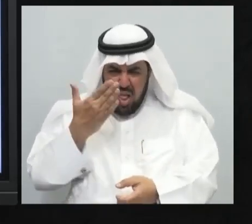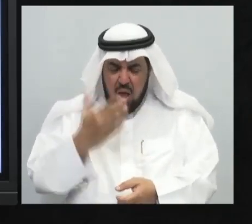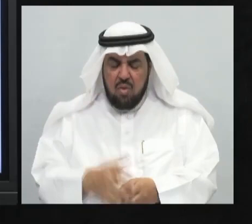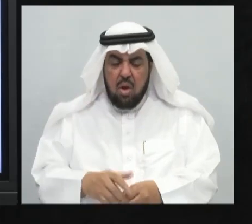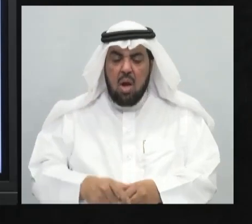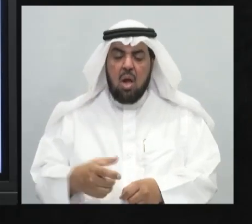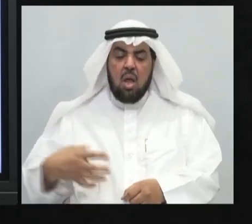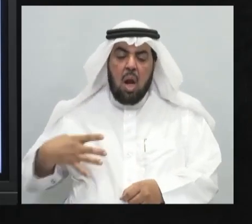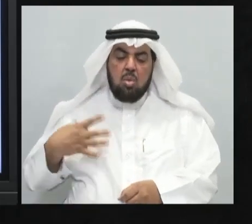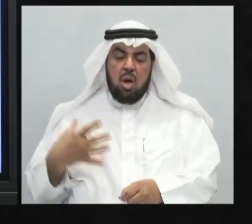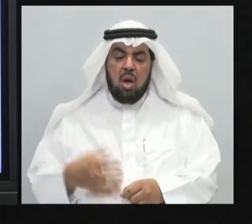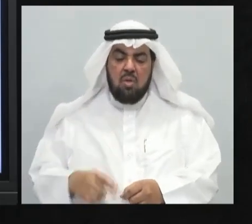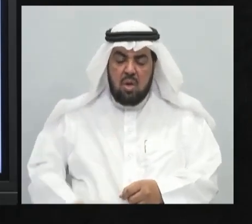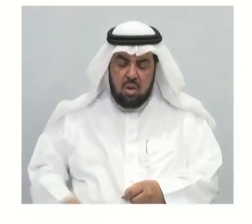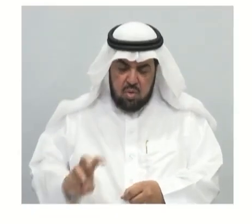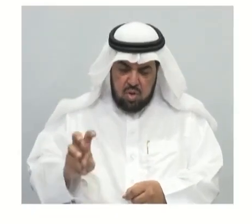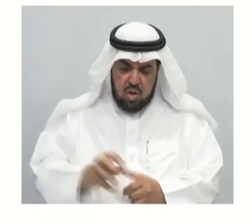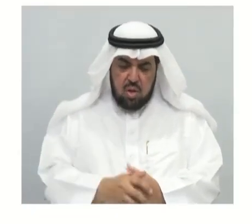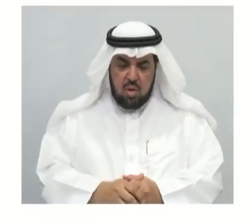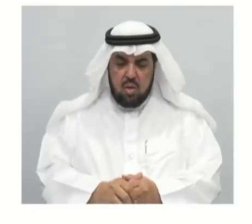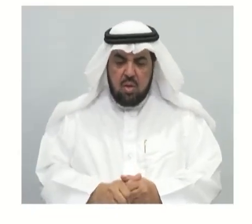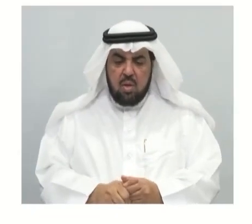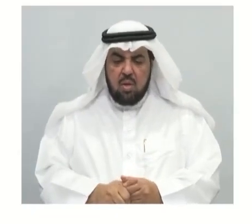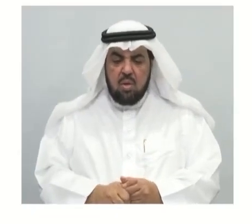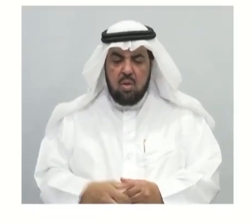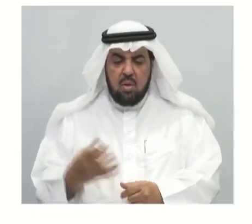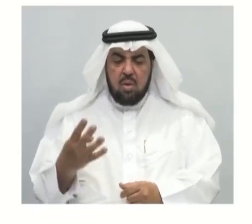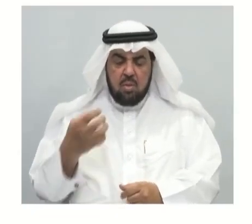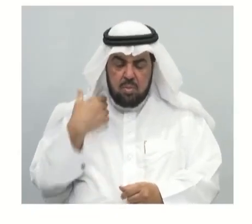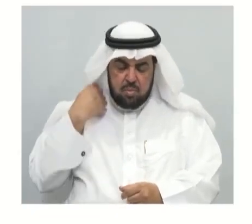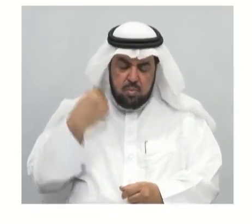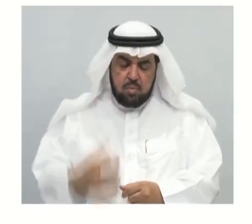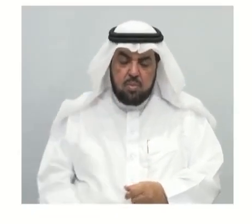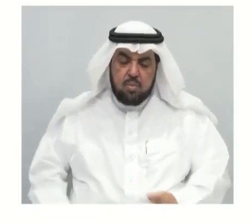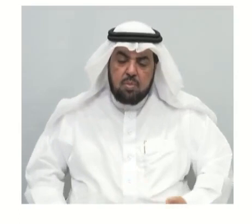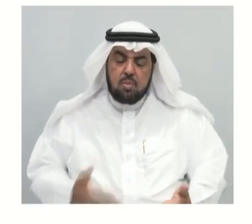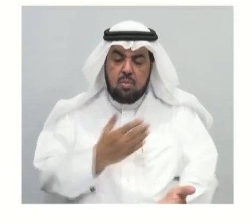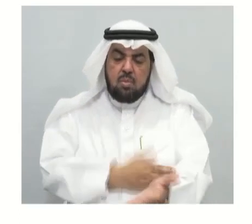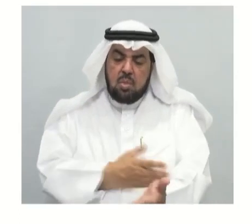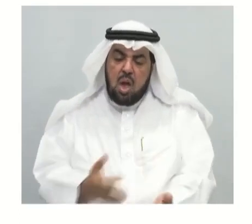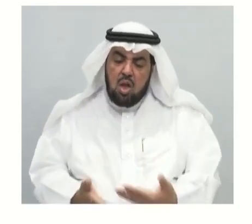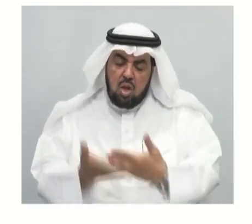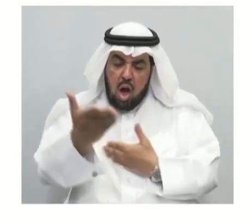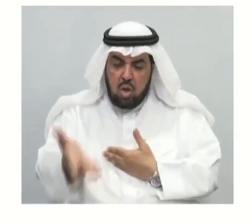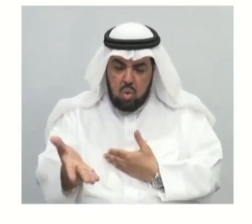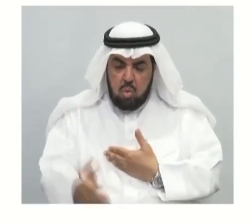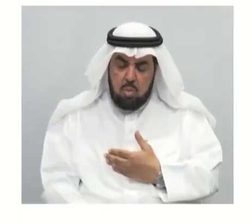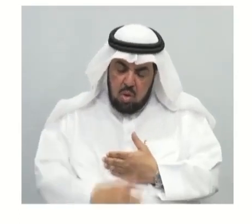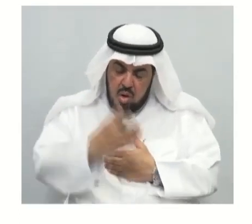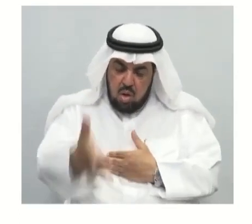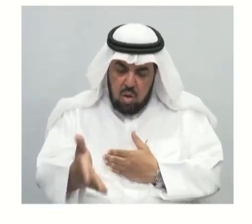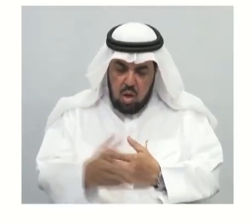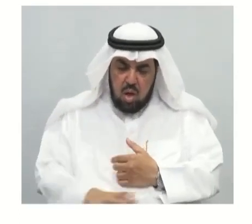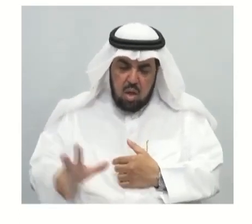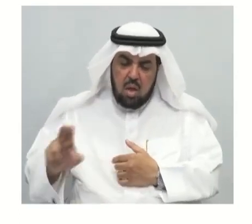لدى المد في الشركه النوع الرابع لدينا تقارير التقدم تقارير